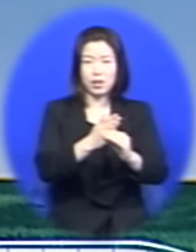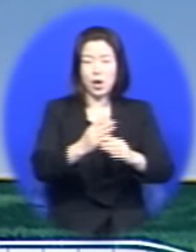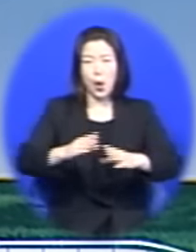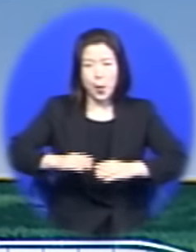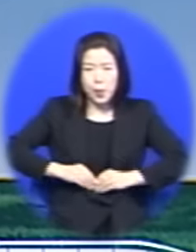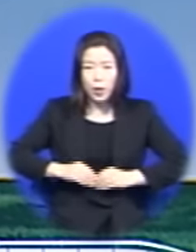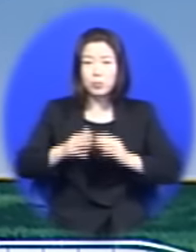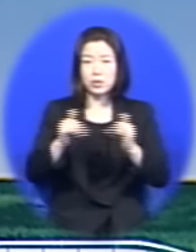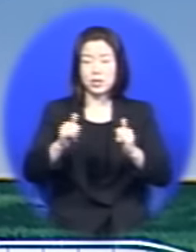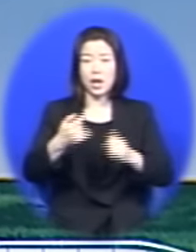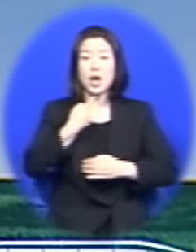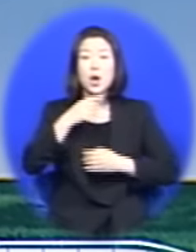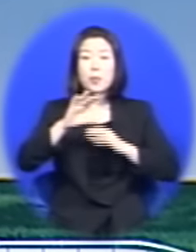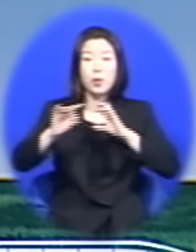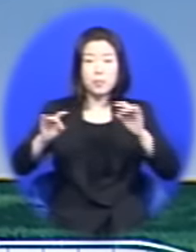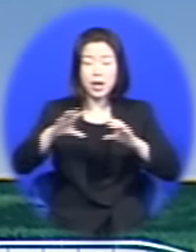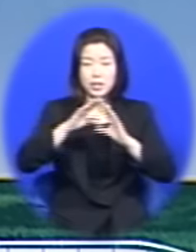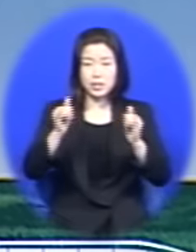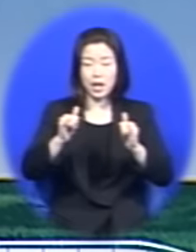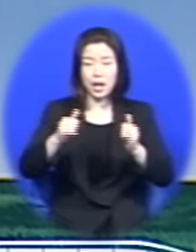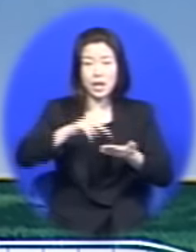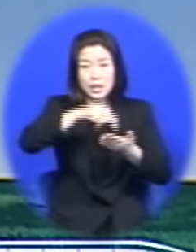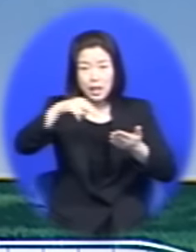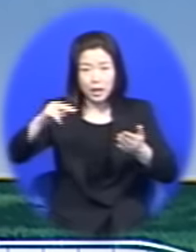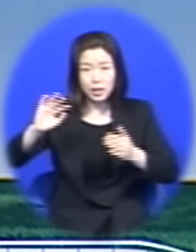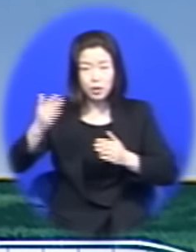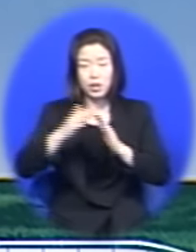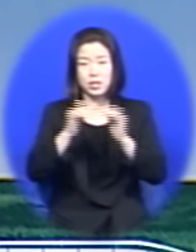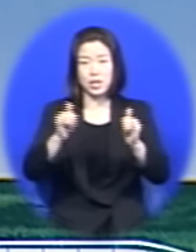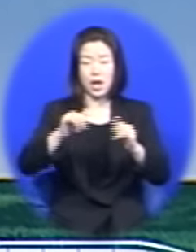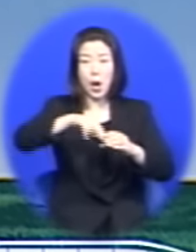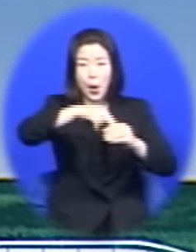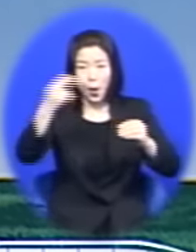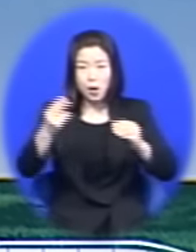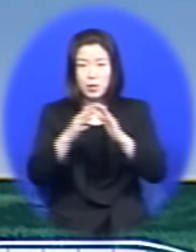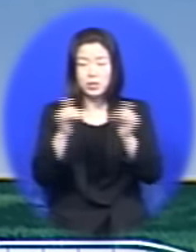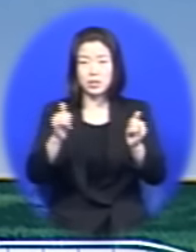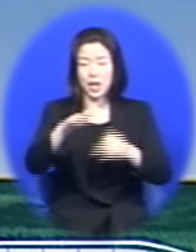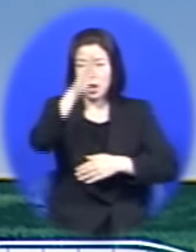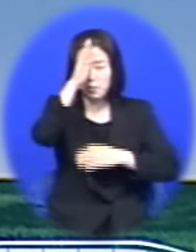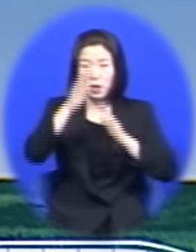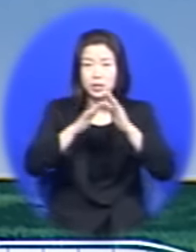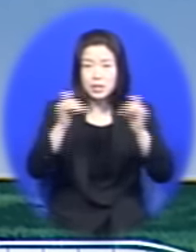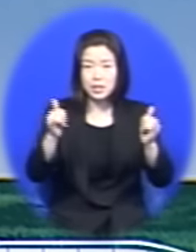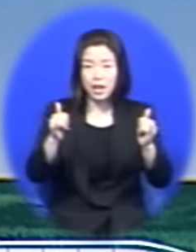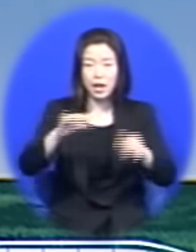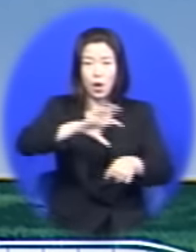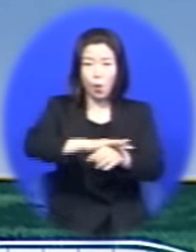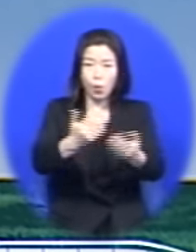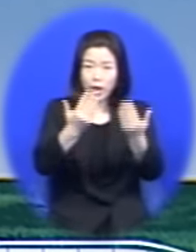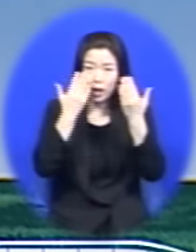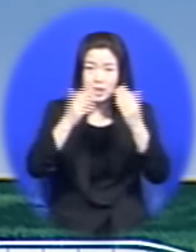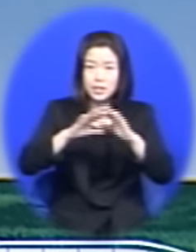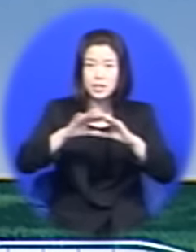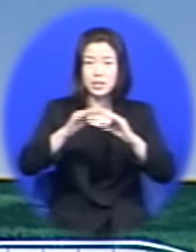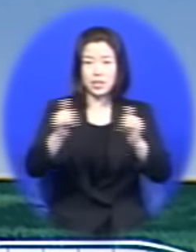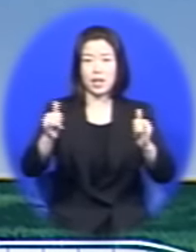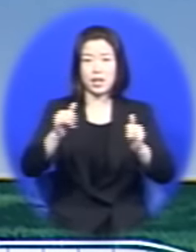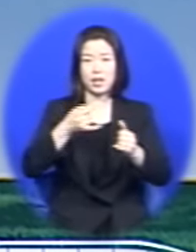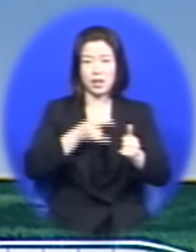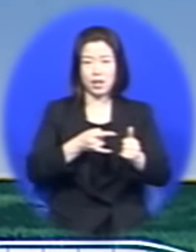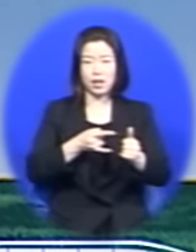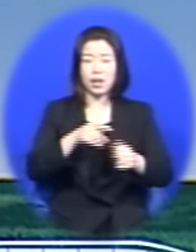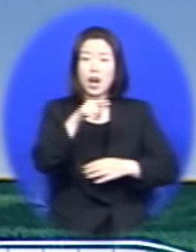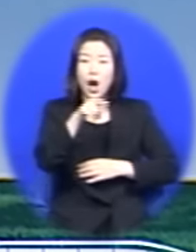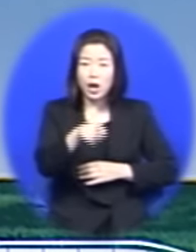주리는 자, 목마른 자, 나그네 된 자, 헐벗은 자, 병든 자, 옥에 갇힌 자에게